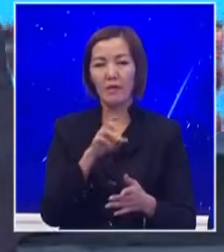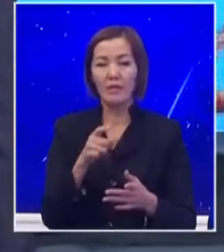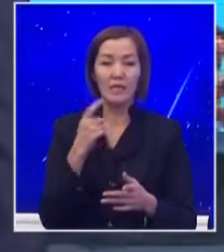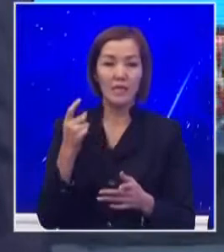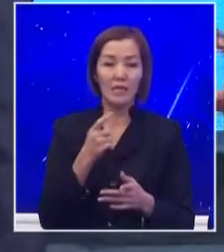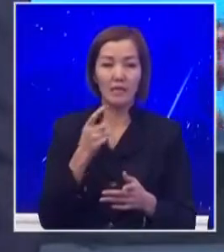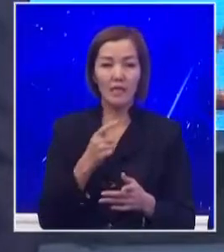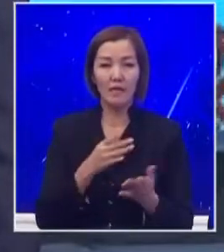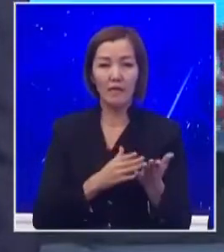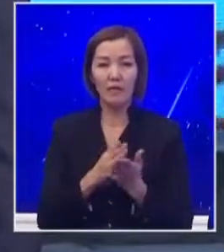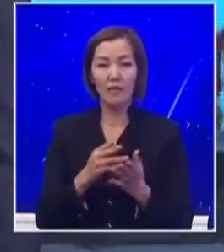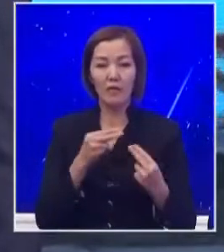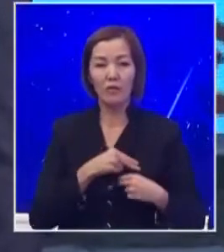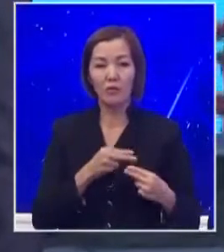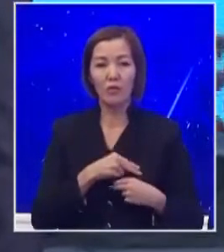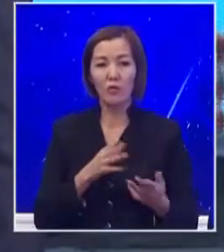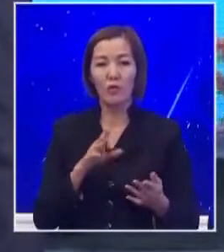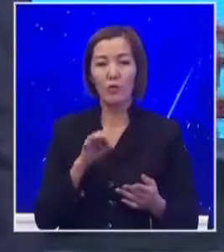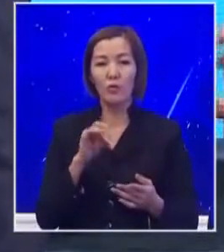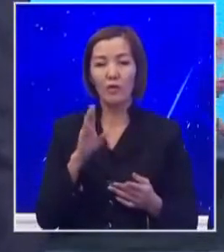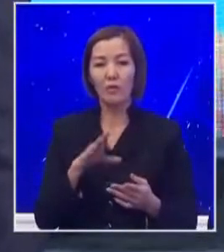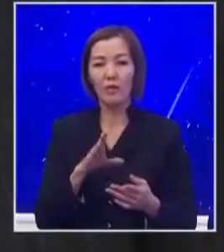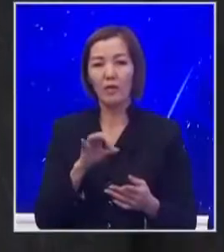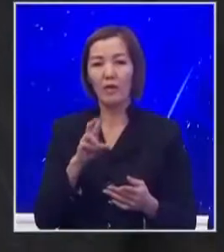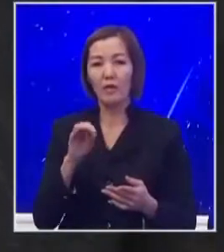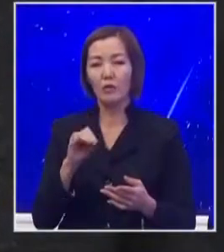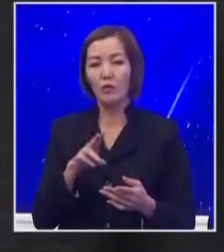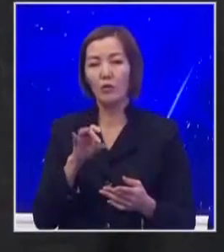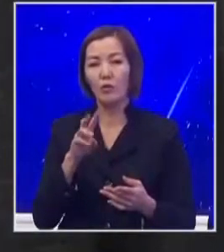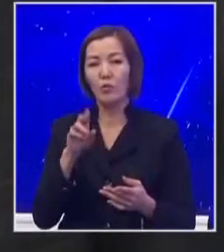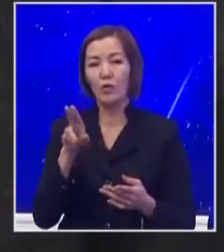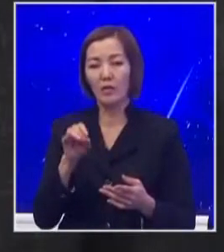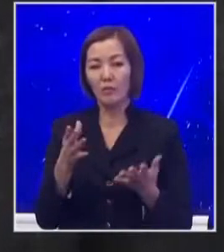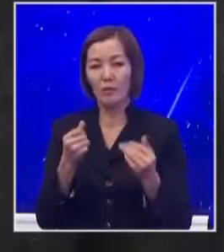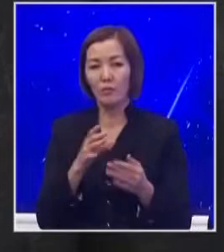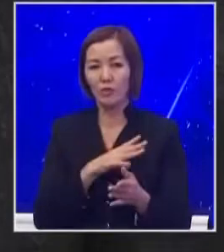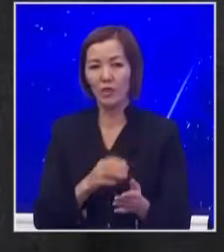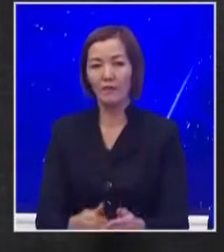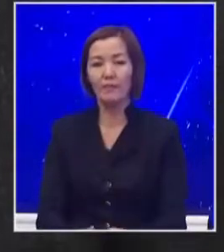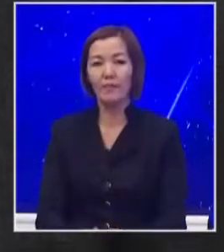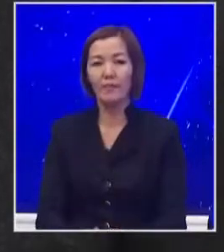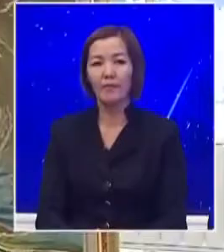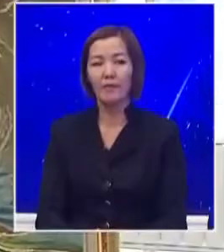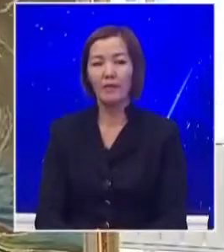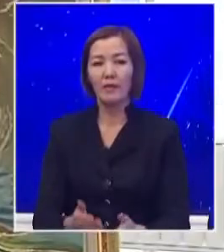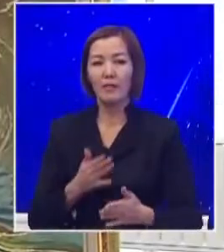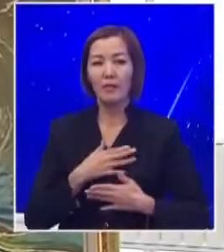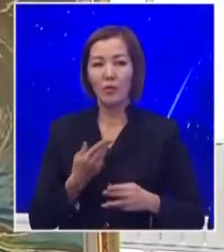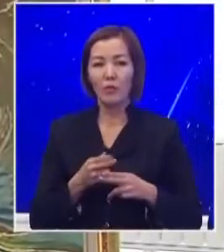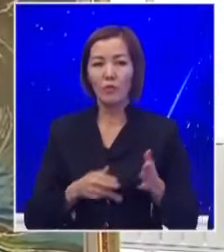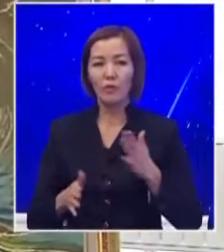и ветераны труда Асылмурат Турганбеков и Анатолий Рудер. Мне очень приятно, что сегодня в такой замечательный